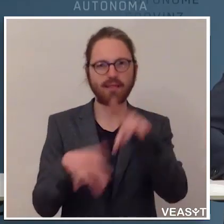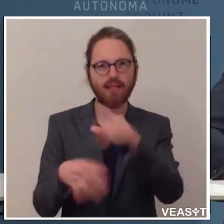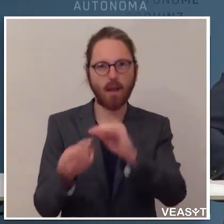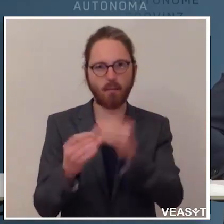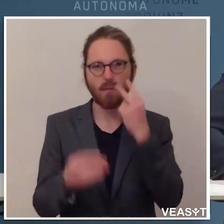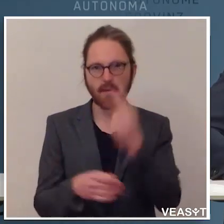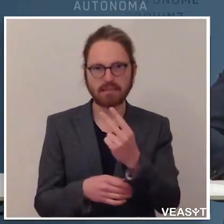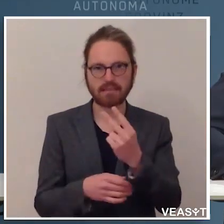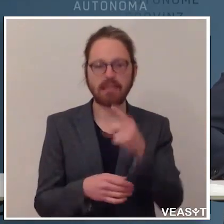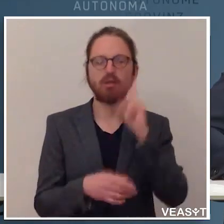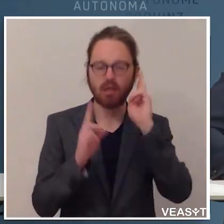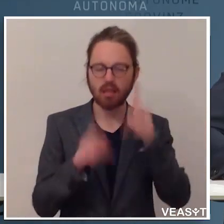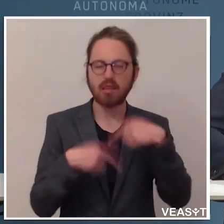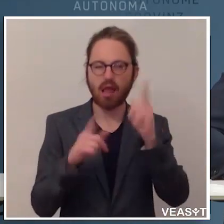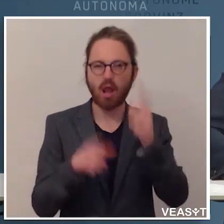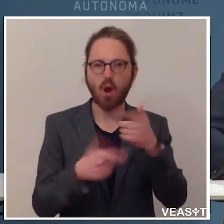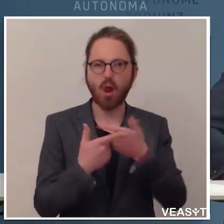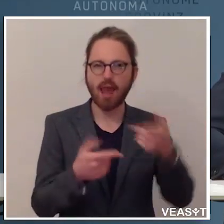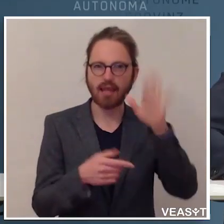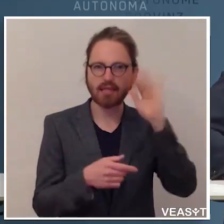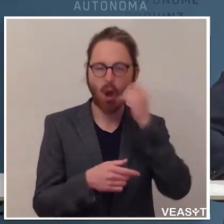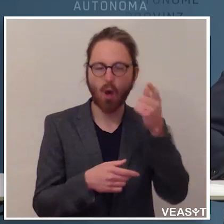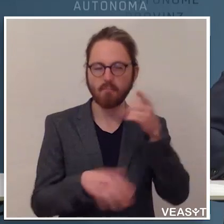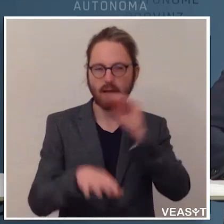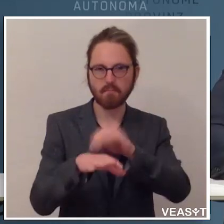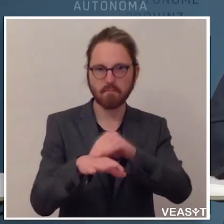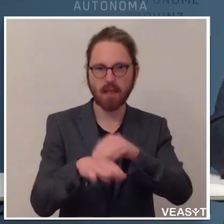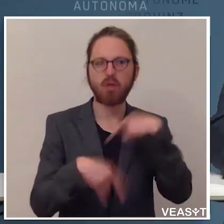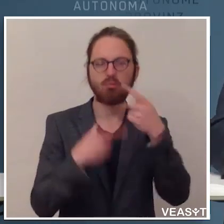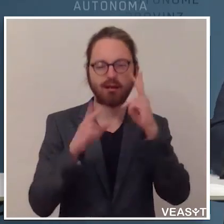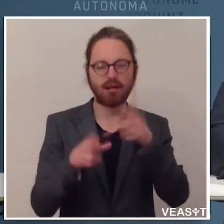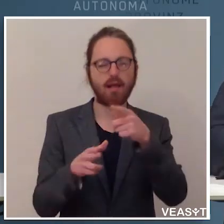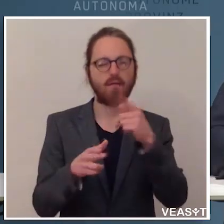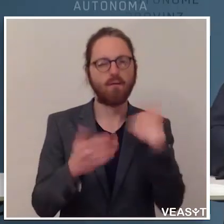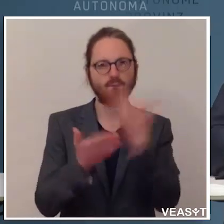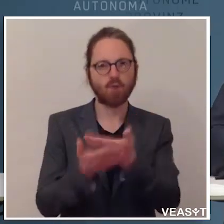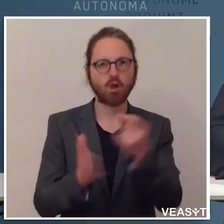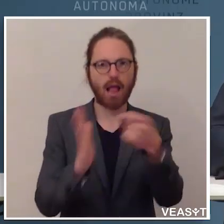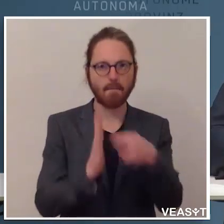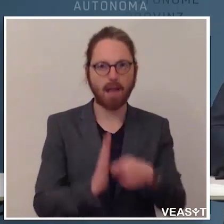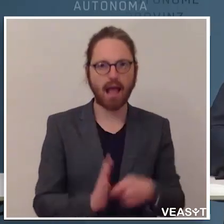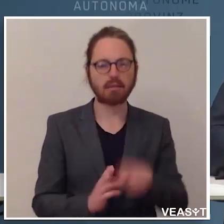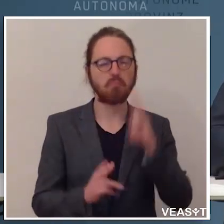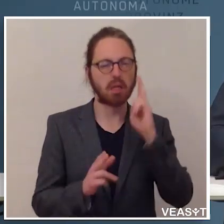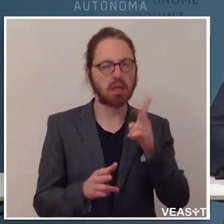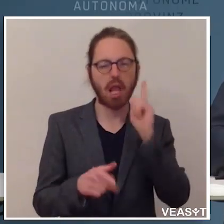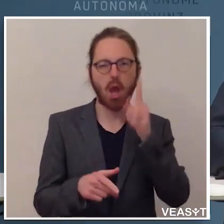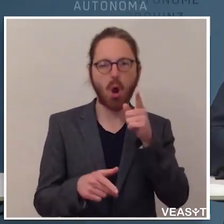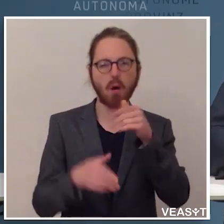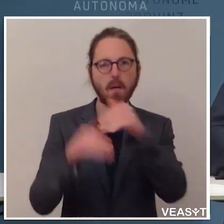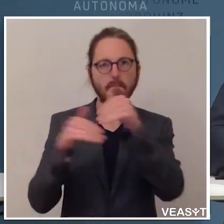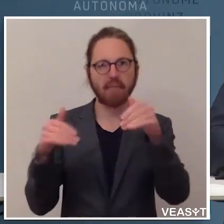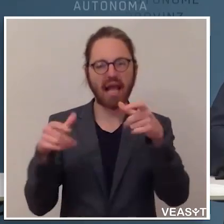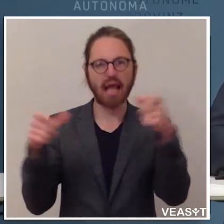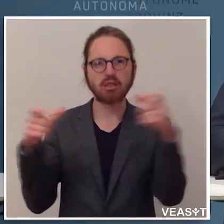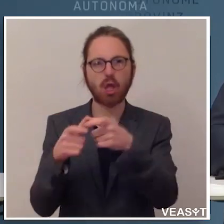zu schlagen, wenn es irgendwo Probleme gibt, dass dann auch dem Landeshauptmann, also dem Unterfertigten, sofort